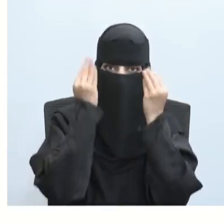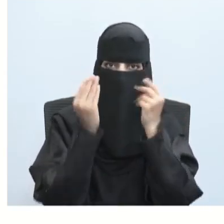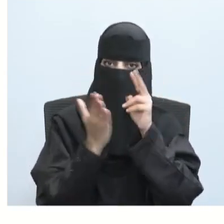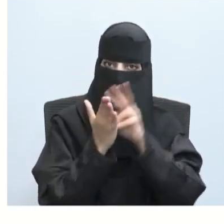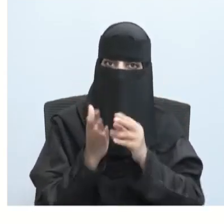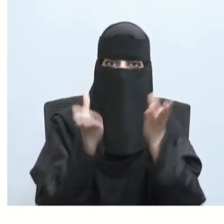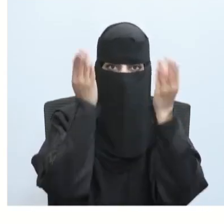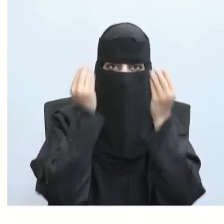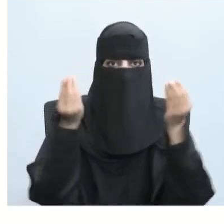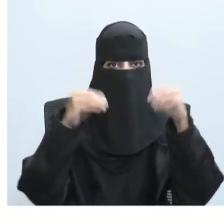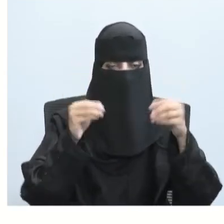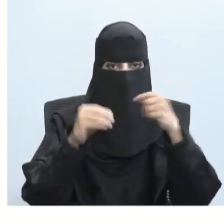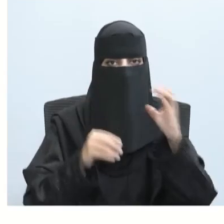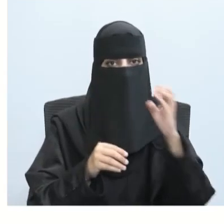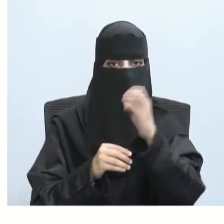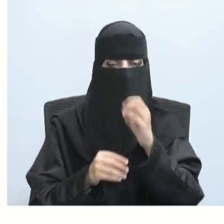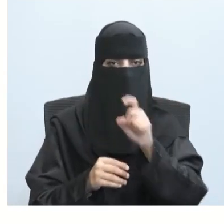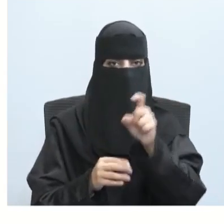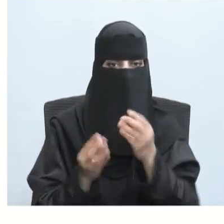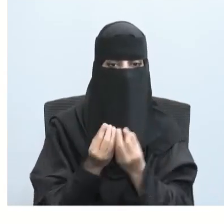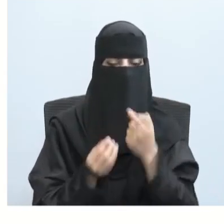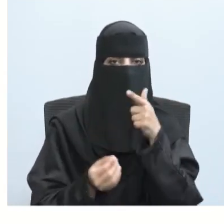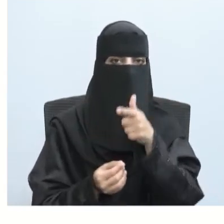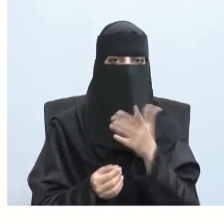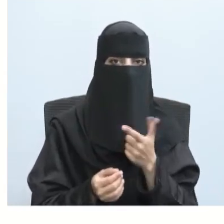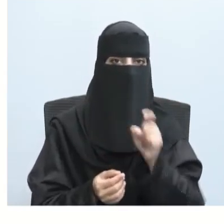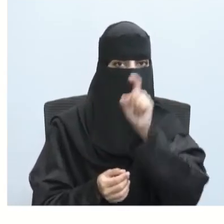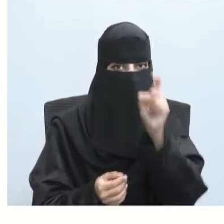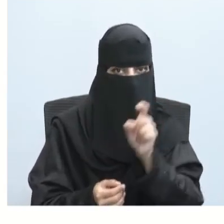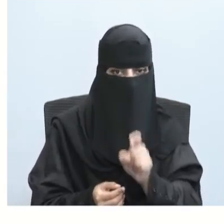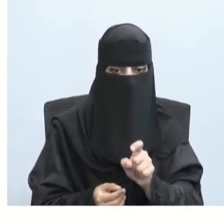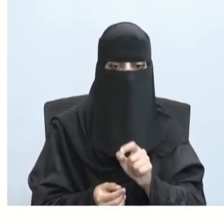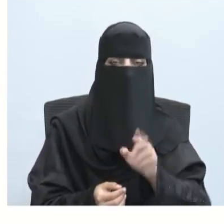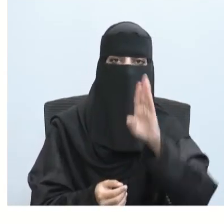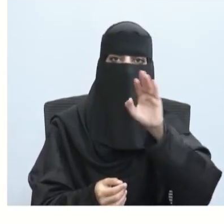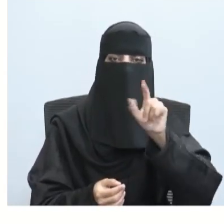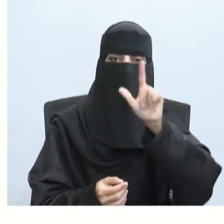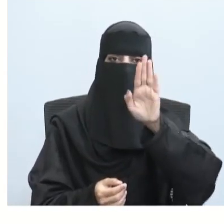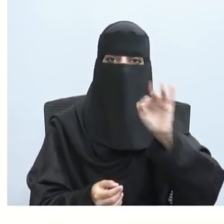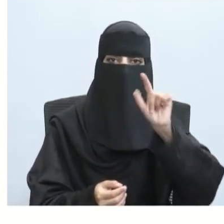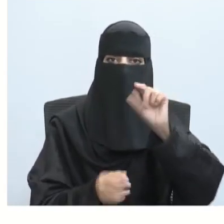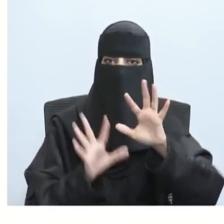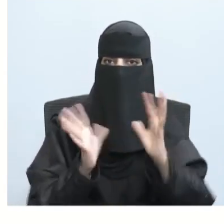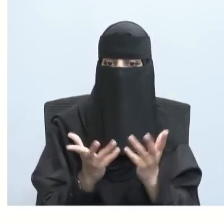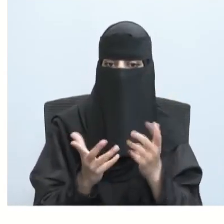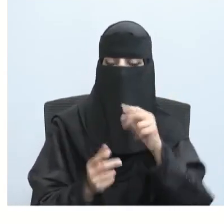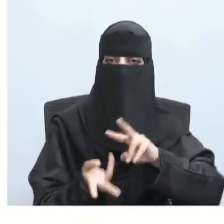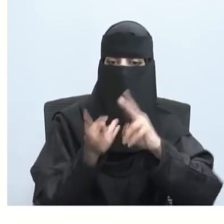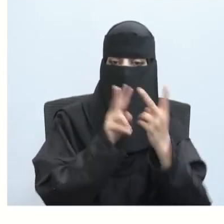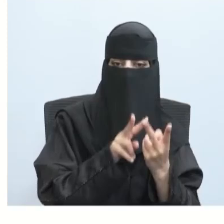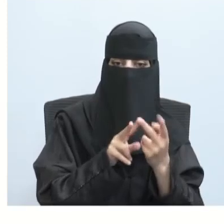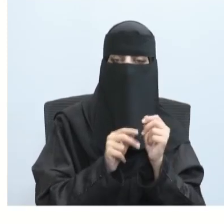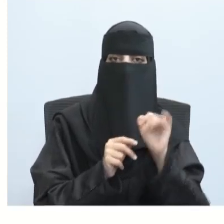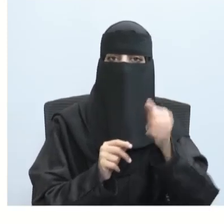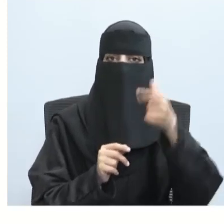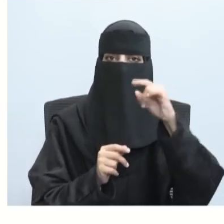ونتعلم ونجيب عن هذا التساؤل الذي يقول كيف يمكن تغيير الماده كيف يمكن تغيير الماده